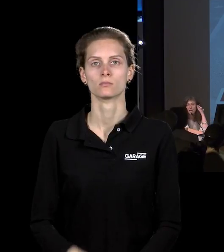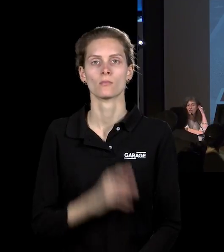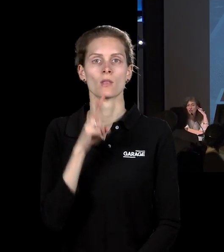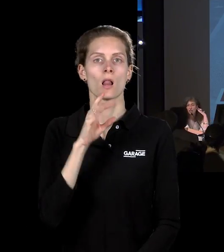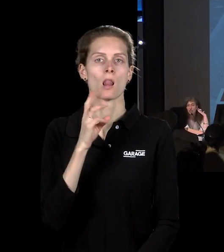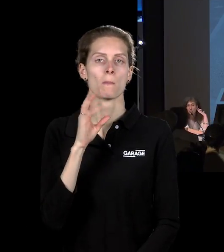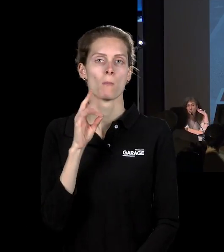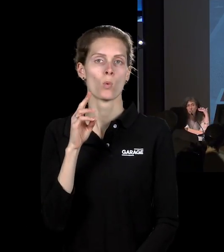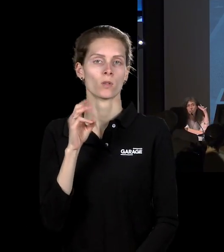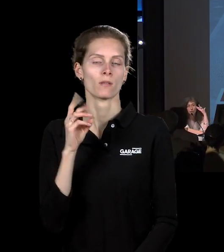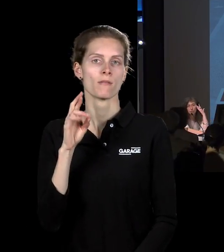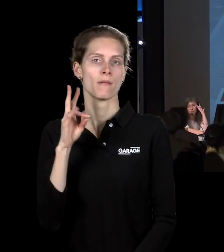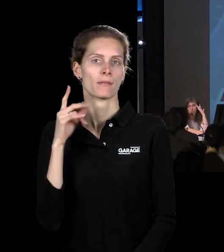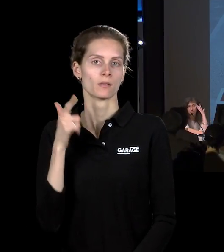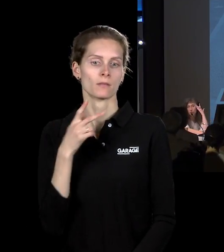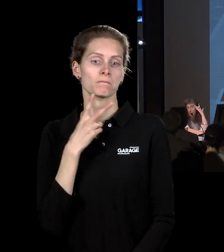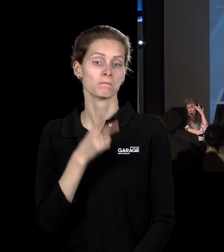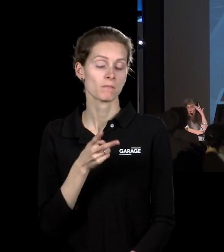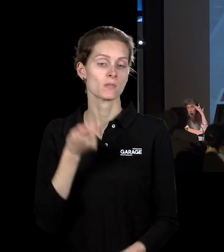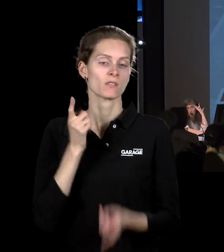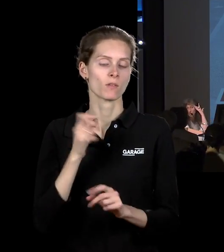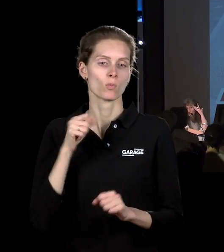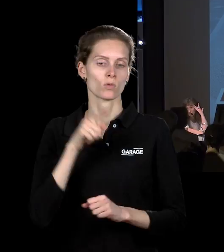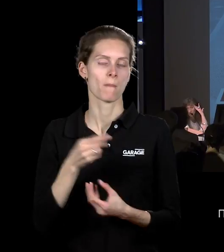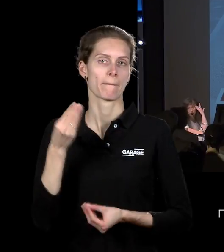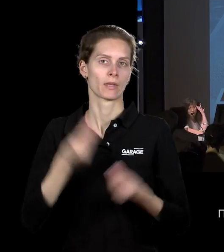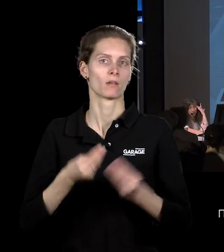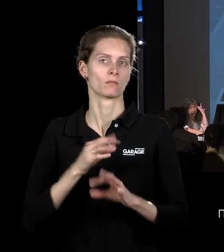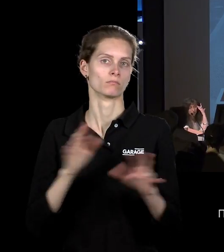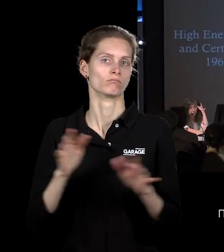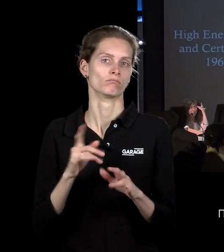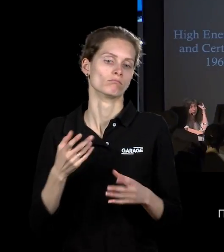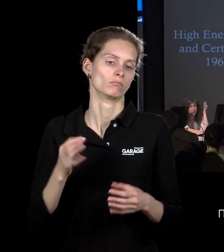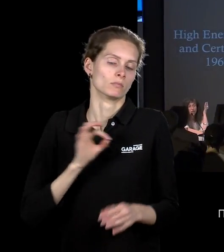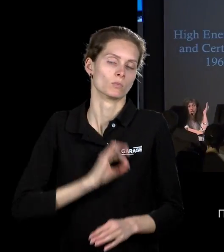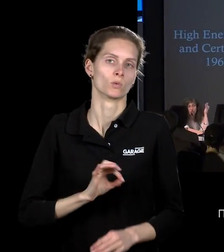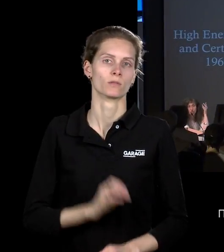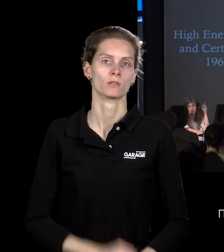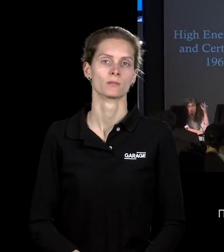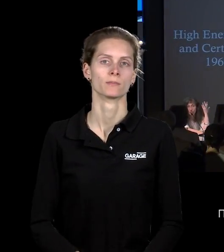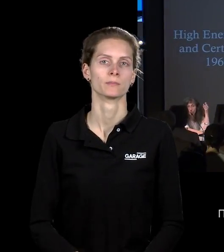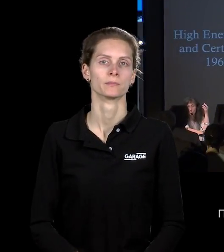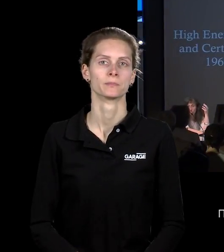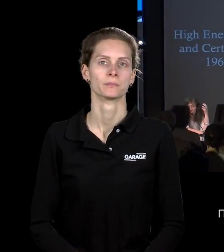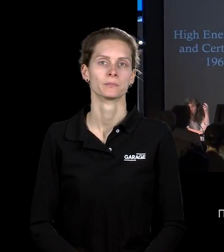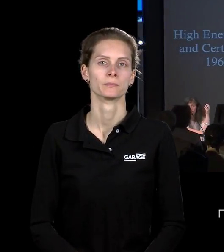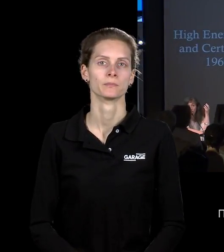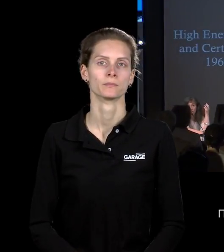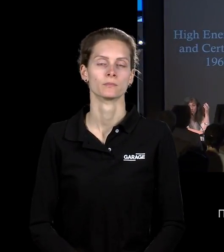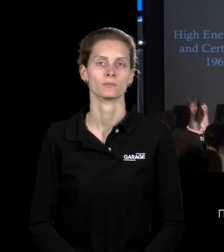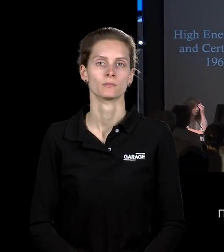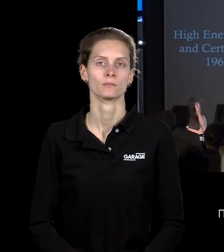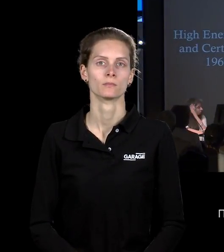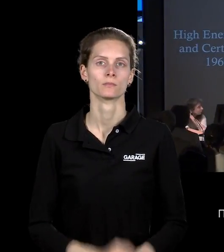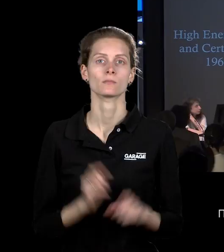видимо, действительно мог на этом инструменте каким-то образом играть. Но при этом такие же